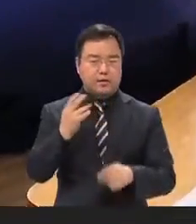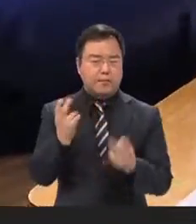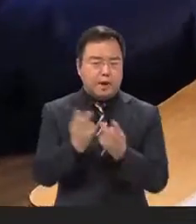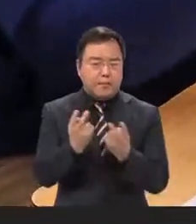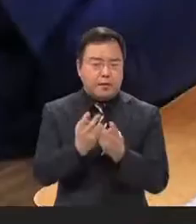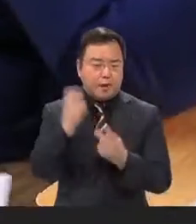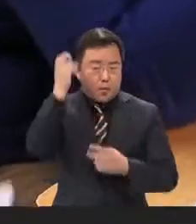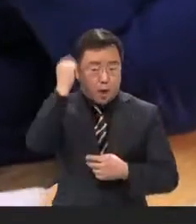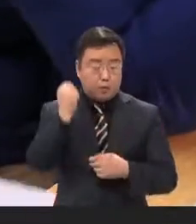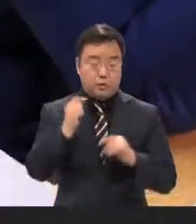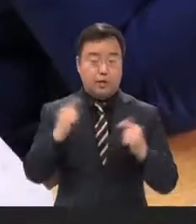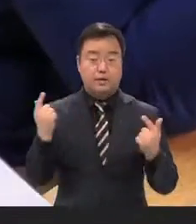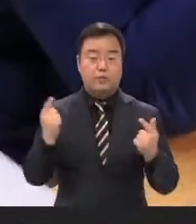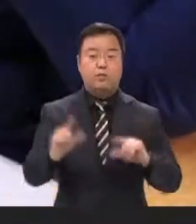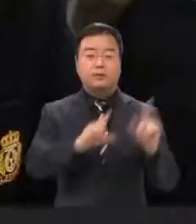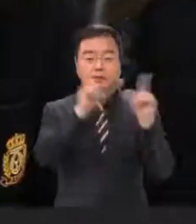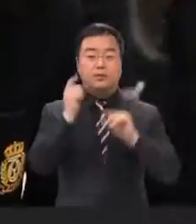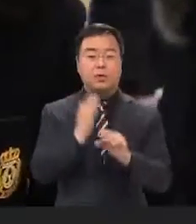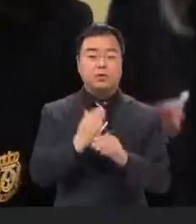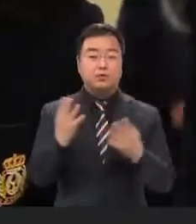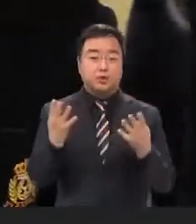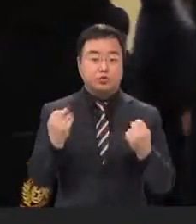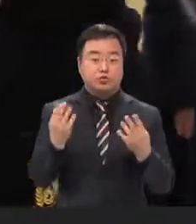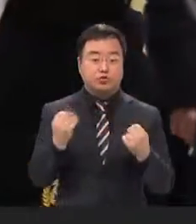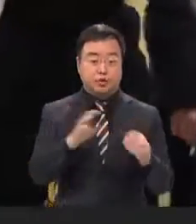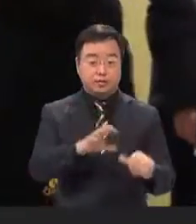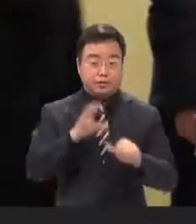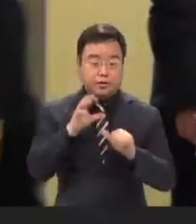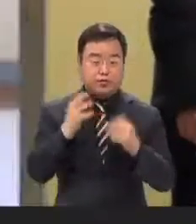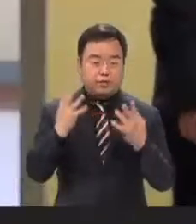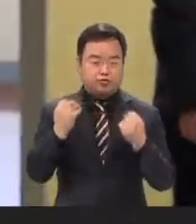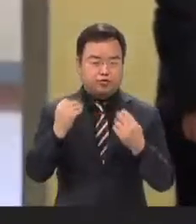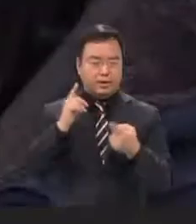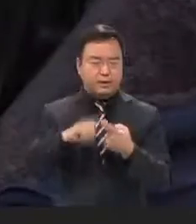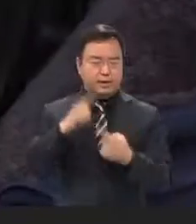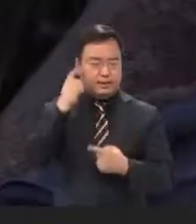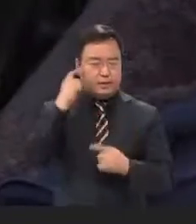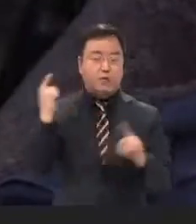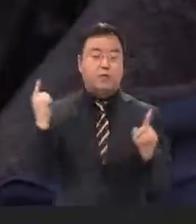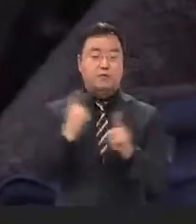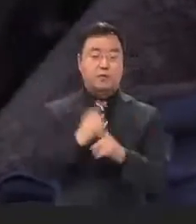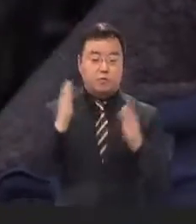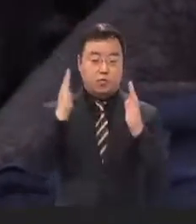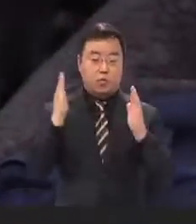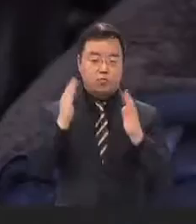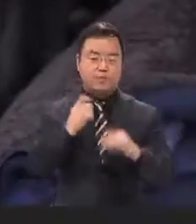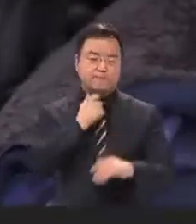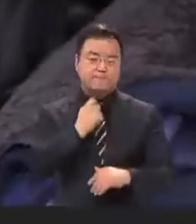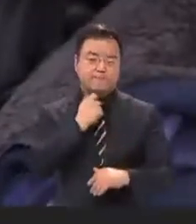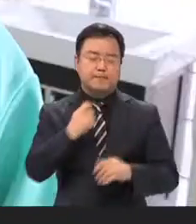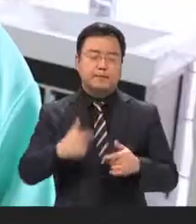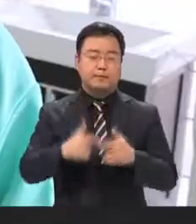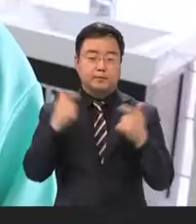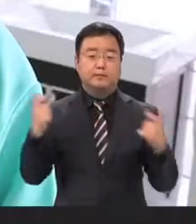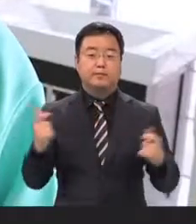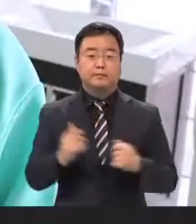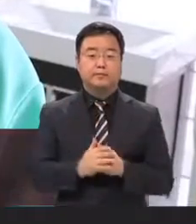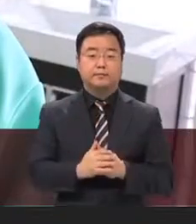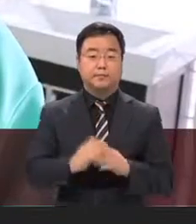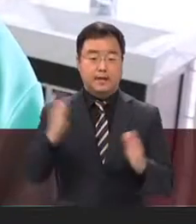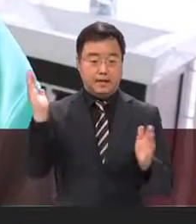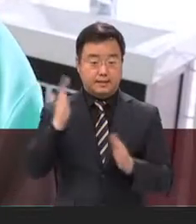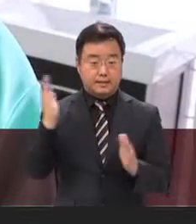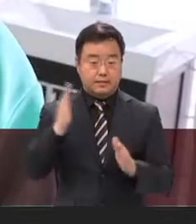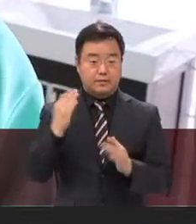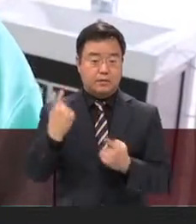아니라 생활 속의 수학을 통해 수학에 대한 인식도 바꾸고 학습 욕구도 높여줍니다. 학생들이